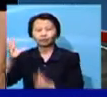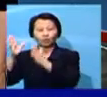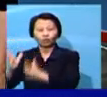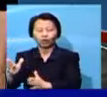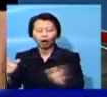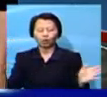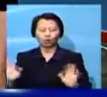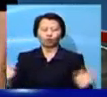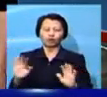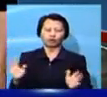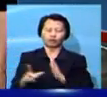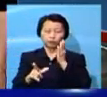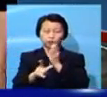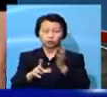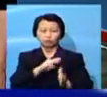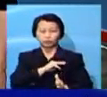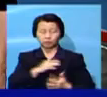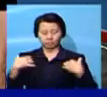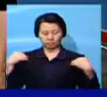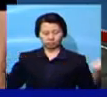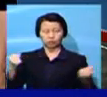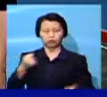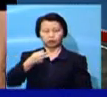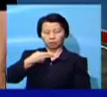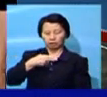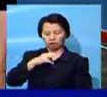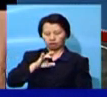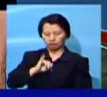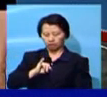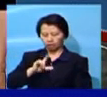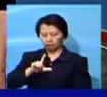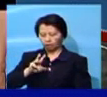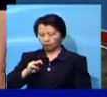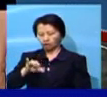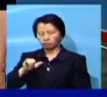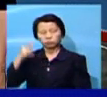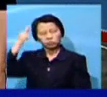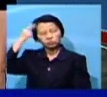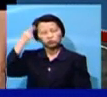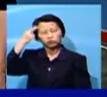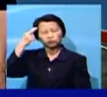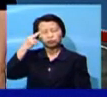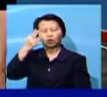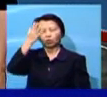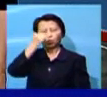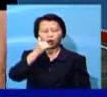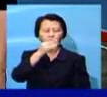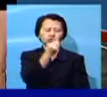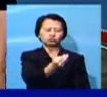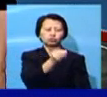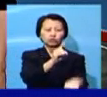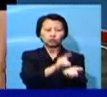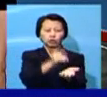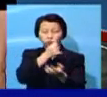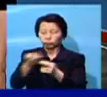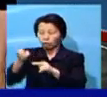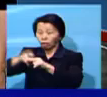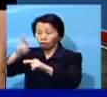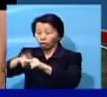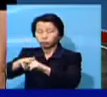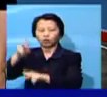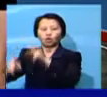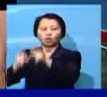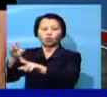pesakit timbalan menteri kesihatan Datuk Seri Dr Hilmi Yahya berkata antara faktor penyumbang ialah pertambahan bilangan